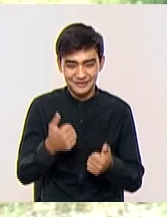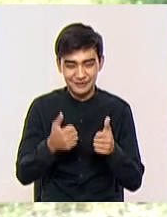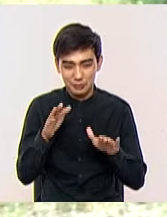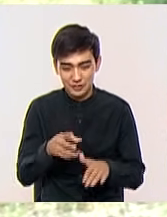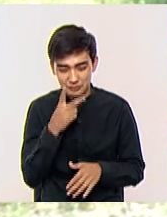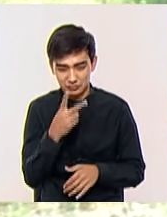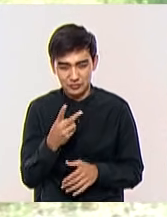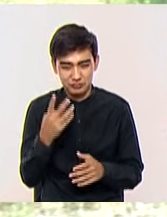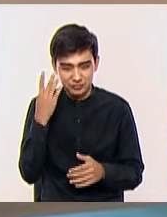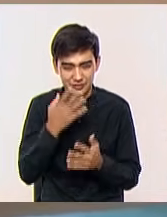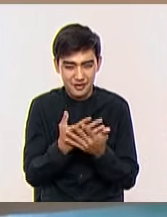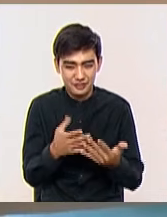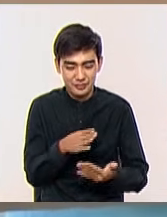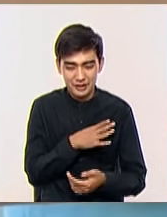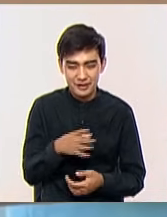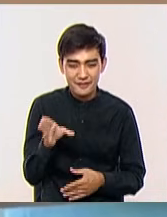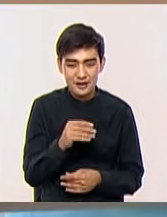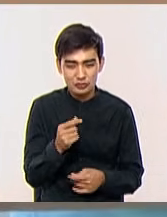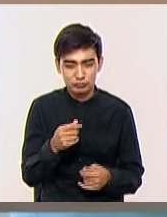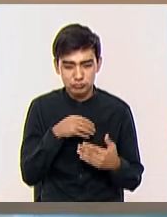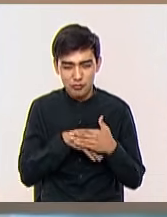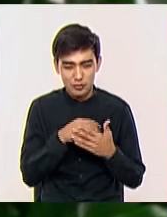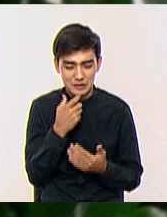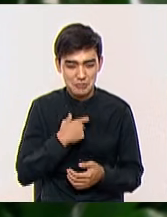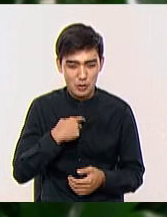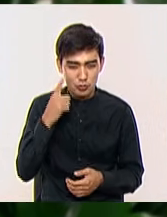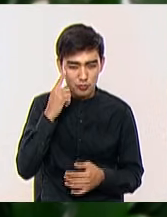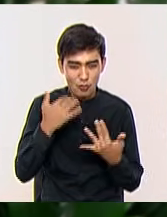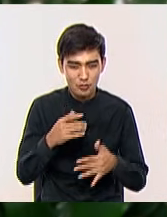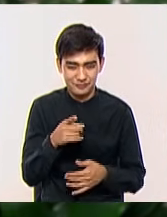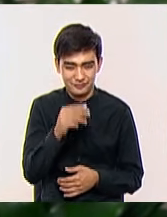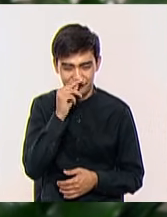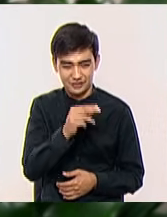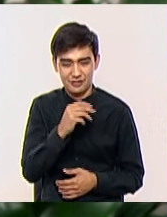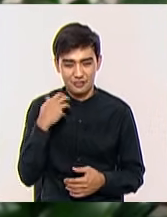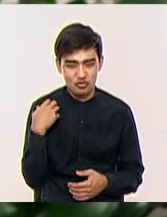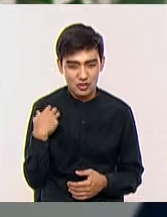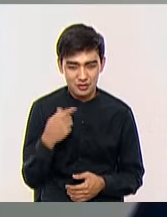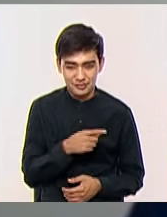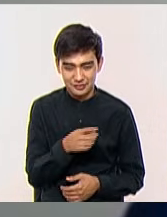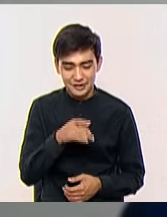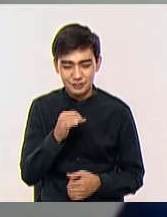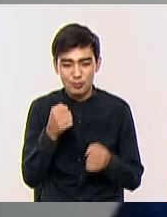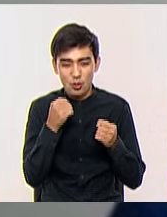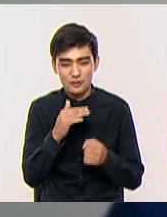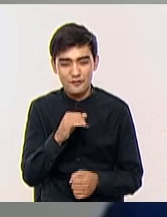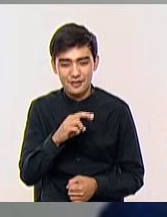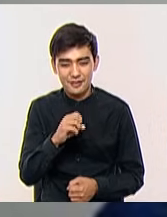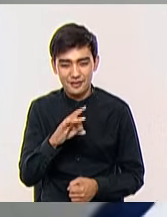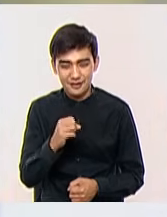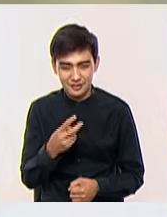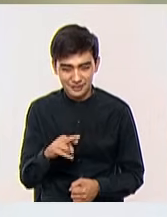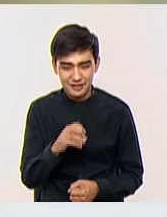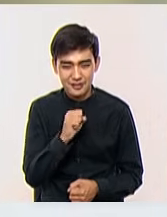тағы сынғанына ашынып жүр. Мұның бәрі қалтасының қамын ойлайтын басшылардың кесірі деп есептейді. Елімізде спорт федерацияларын Үміт